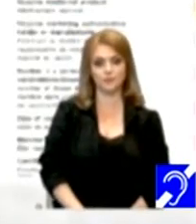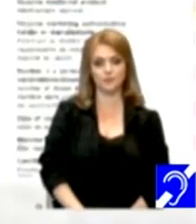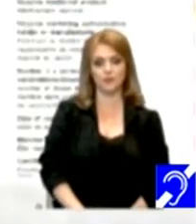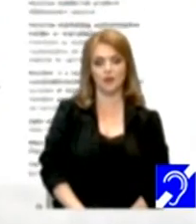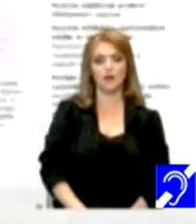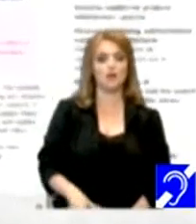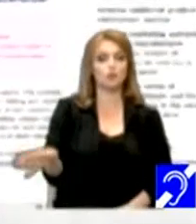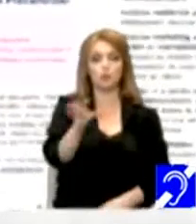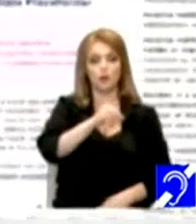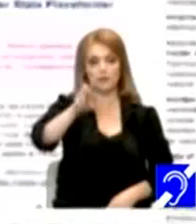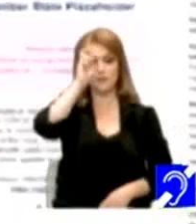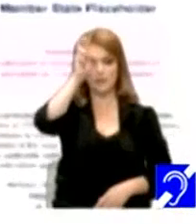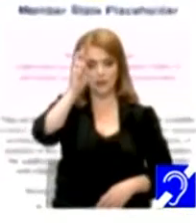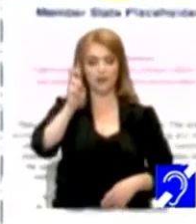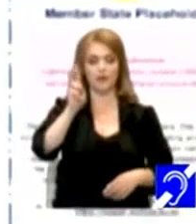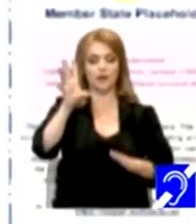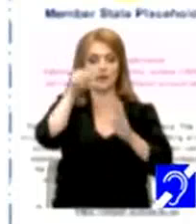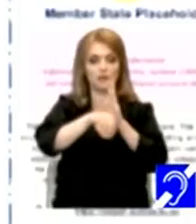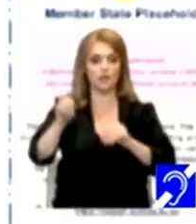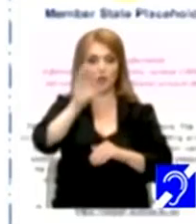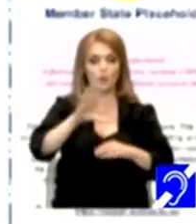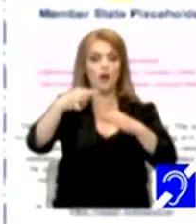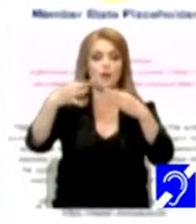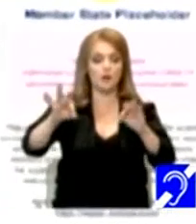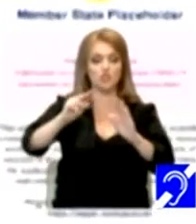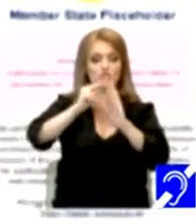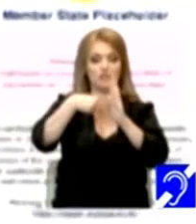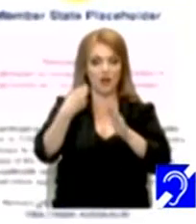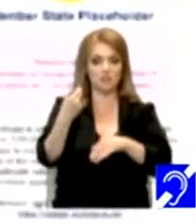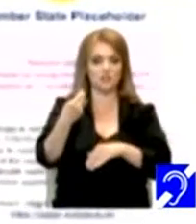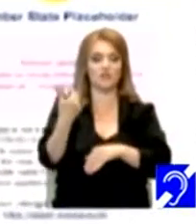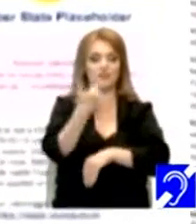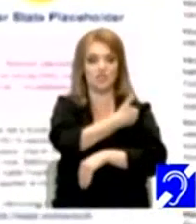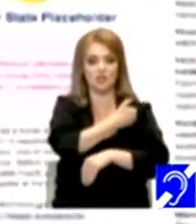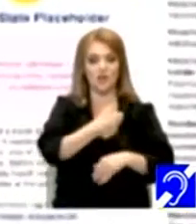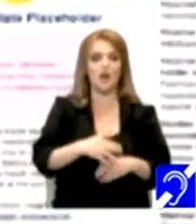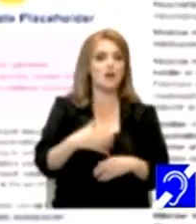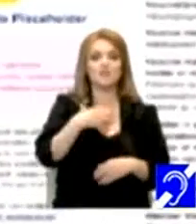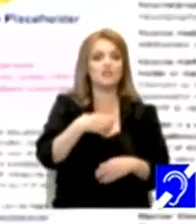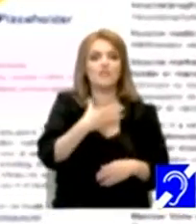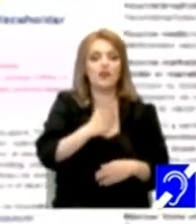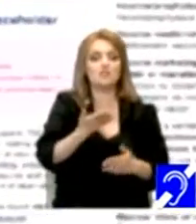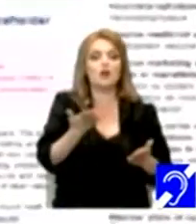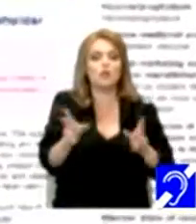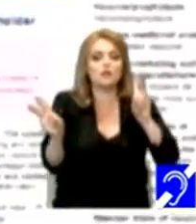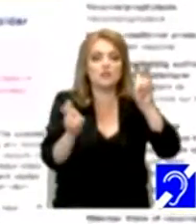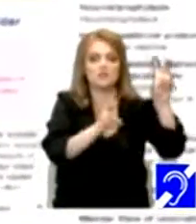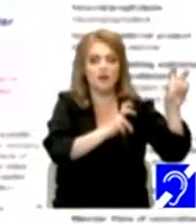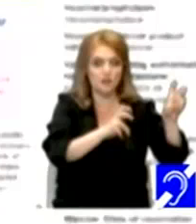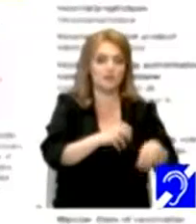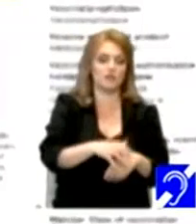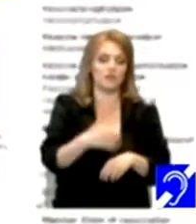Statele membre ale Uniunii Europene eliberează certificate de vaccinare indiferent de tipul de vaccin împotriva